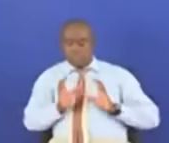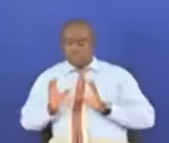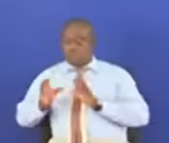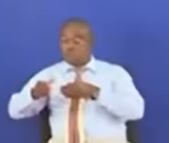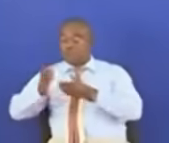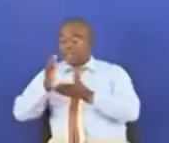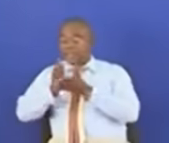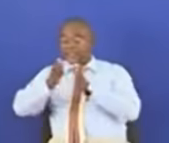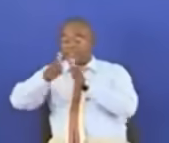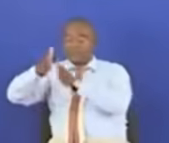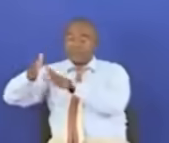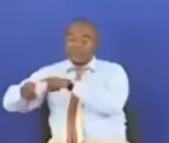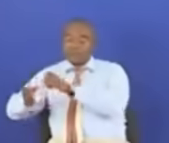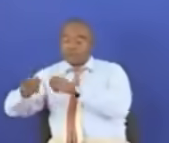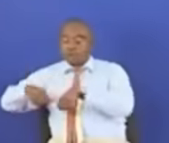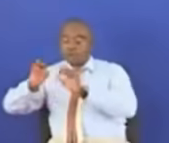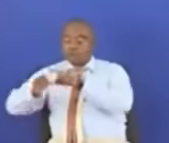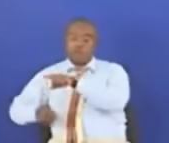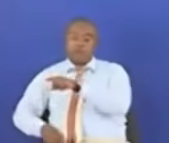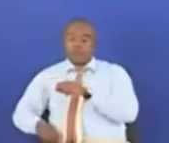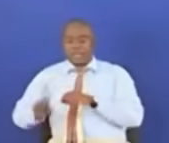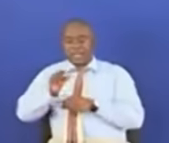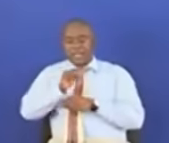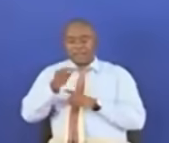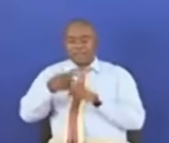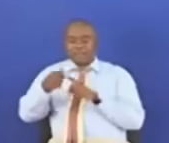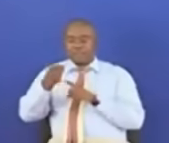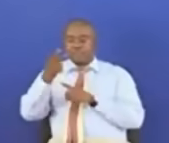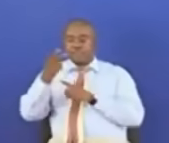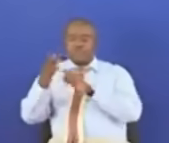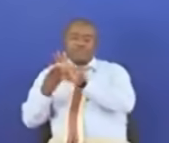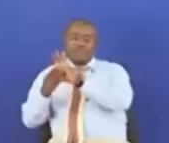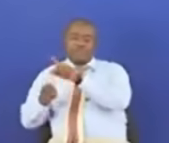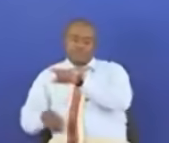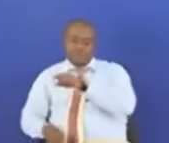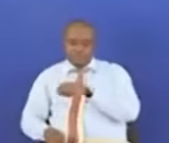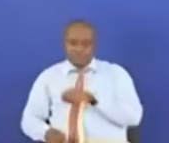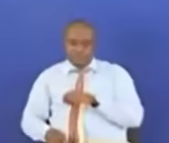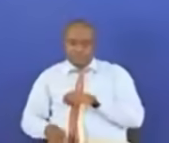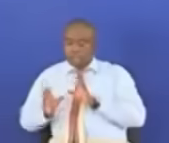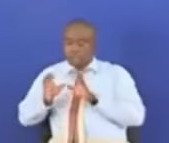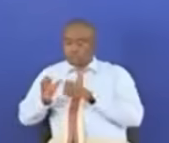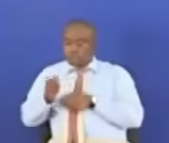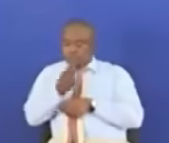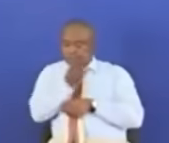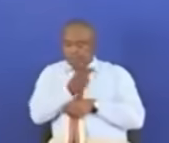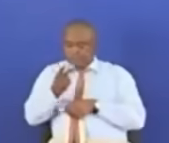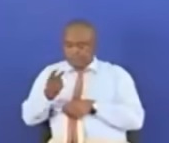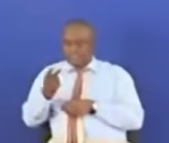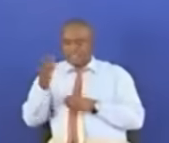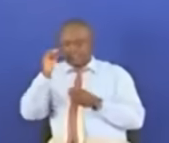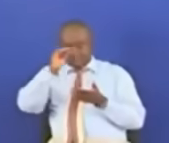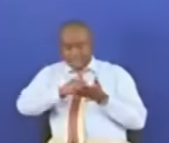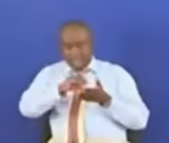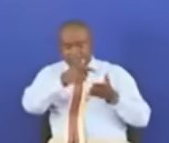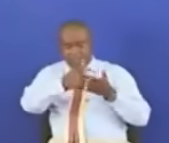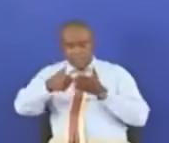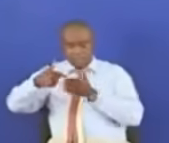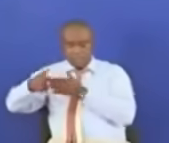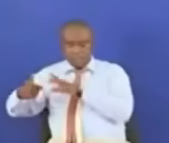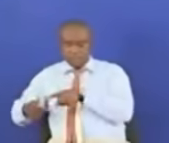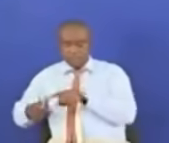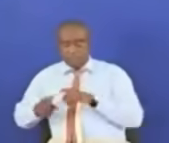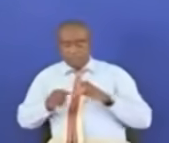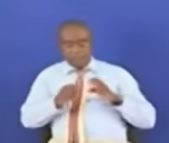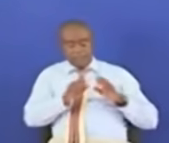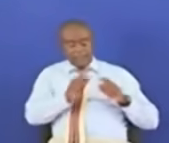haki za binadamu na utawala bora ibara ya 129. Tume hizi zimetajwa kwa majina yake. Lakini ikija kwenye ibara